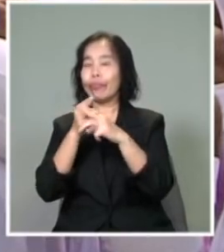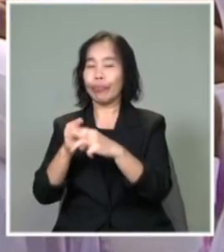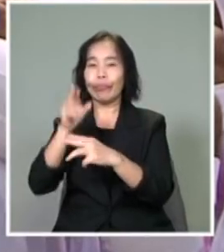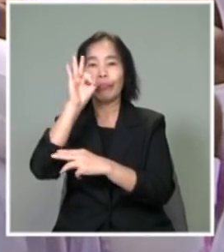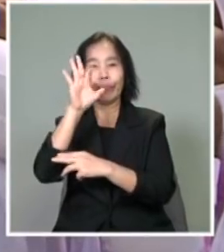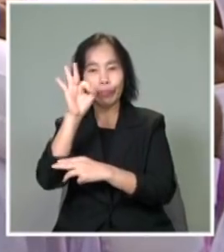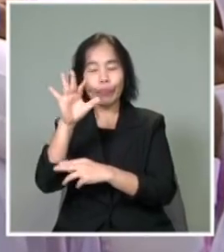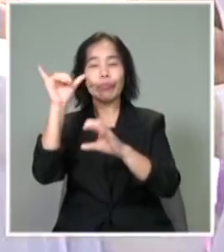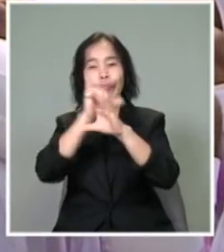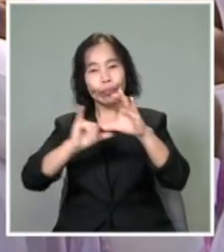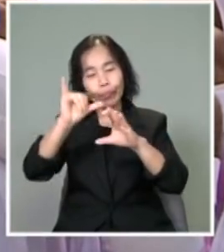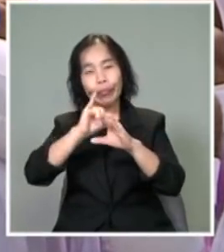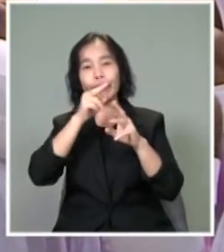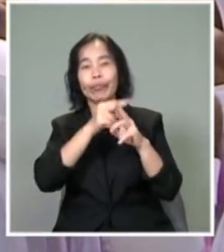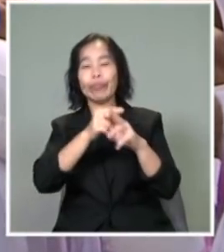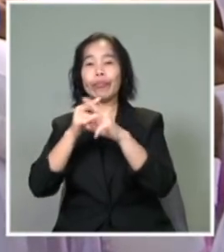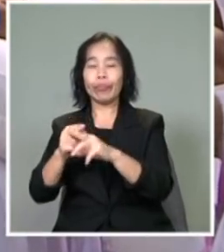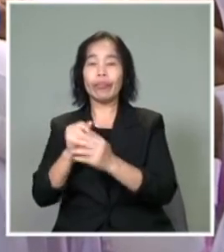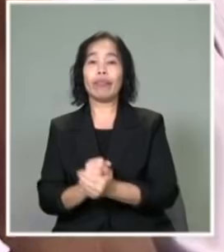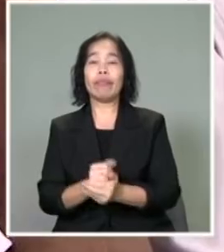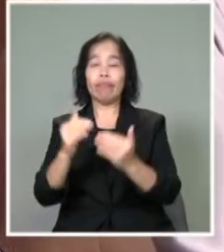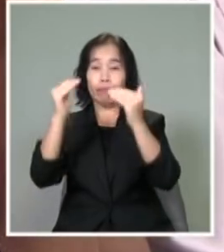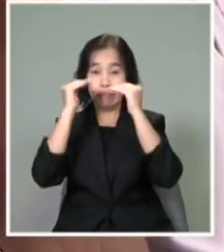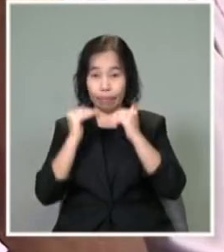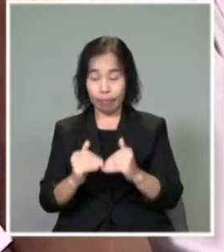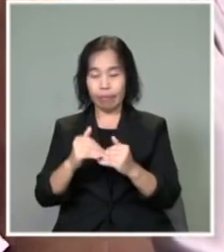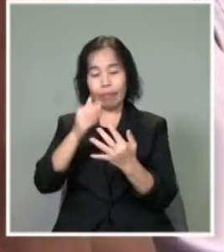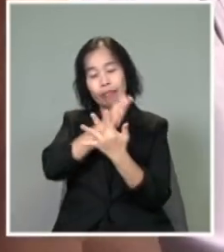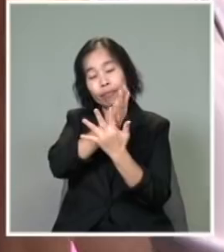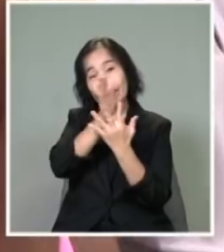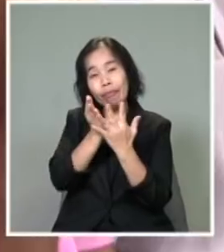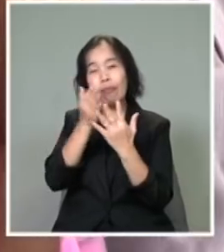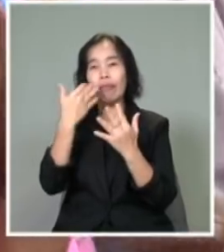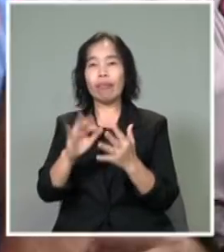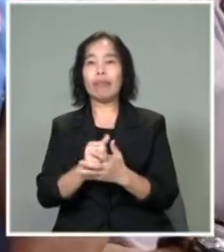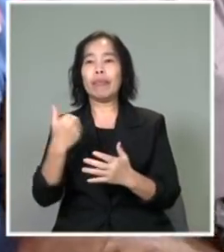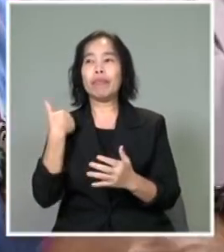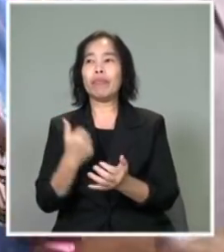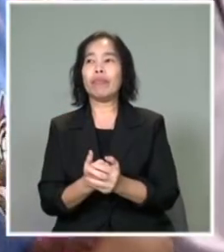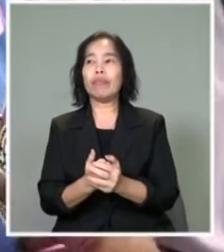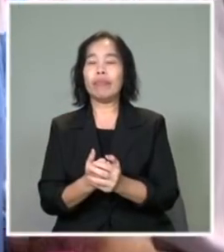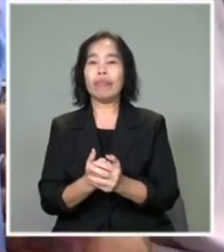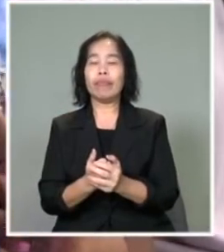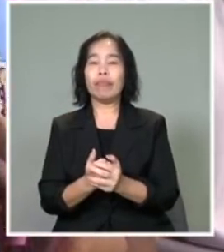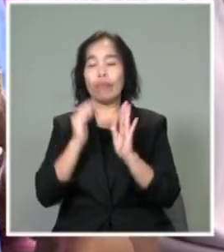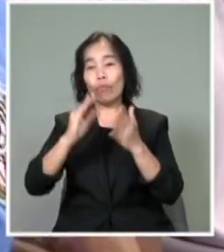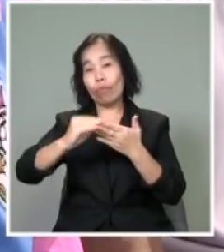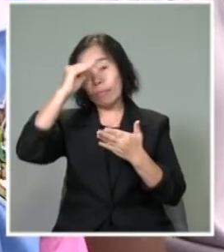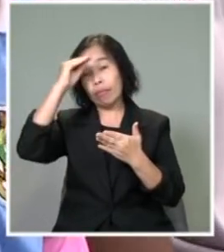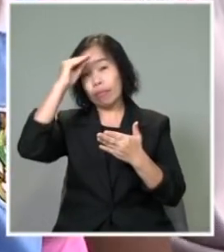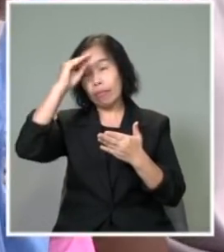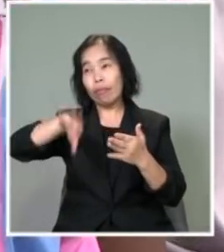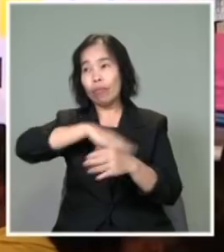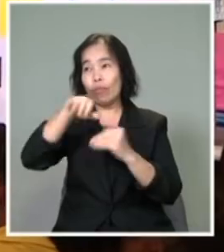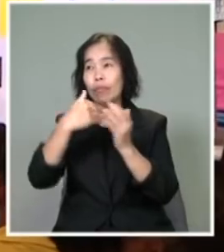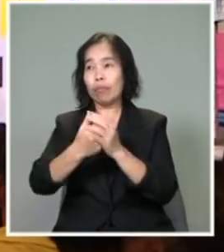ง YouTube ด้วยนะครับนัดชิงที่3ก็เหมือนกันส่วนวันตรงกลางเนี่ยนะครับที่เป็นเกมกลางสัปดาห์เนี่ยน้องๆของทั้ง4โรงเรียนจะ